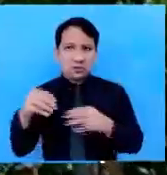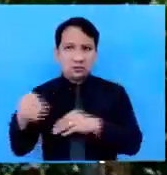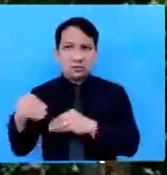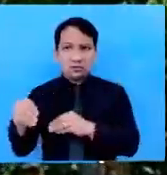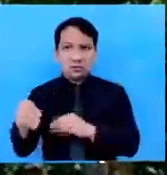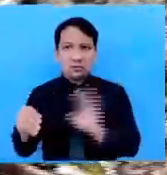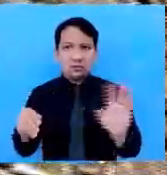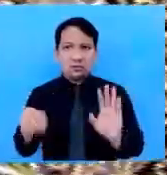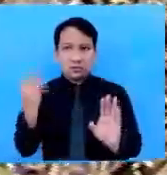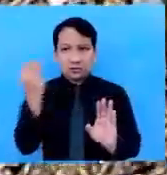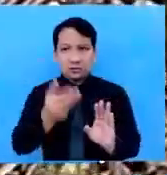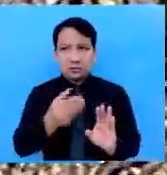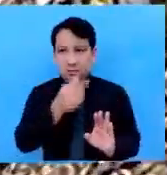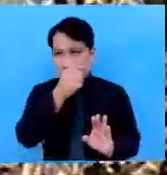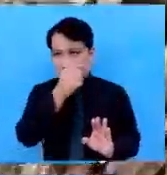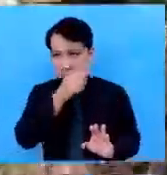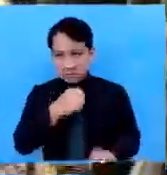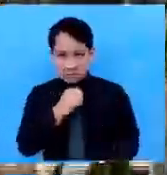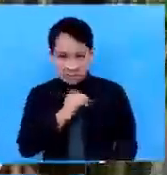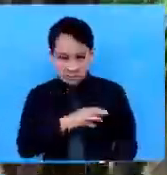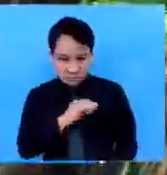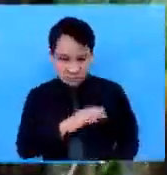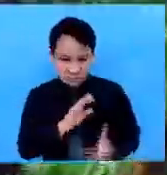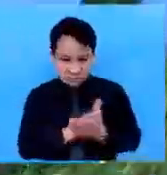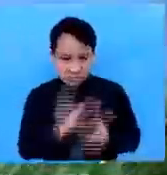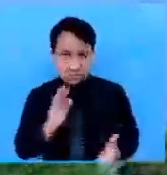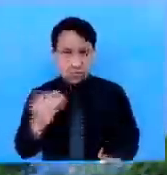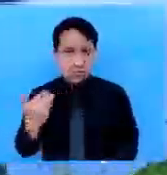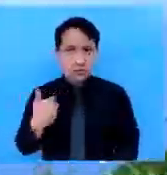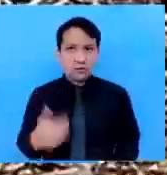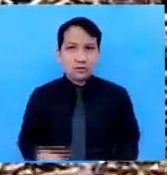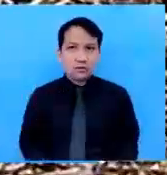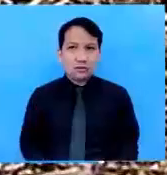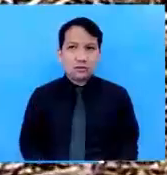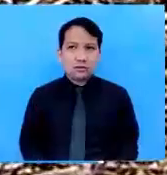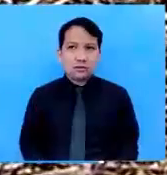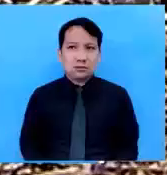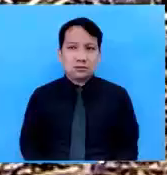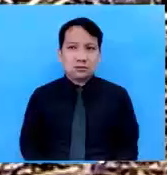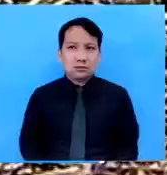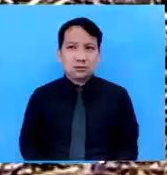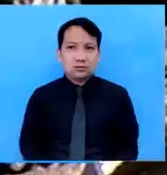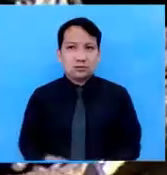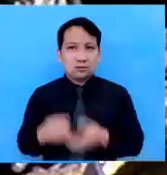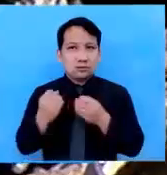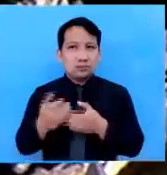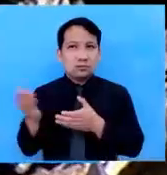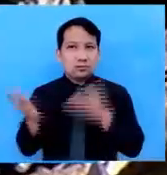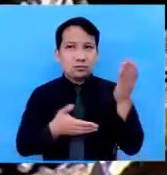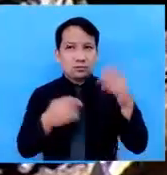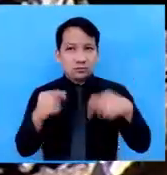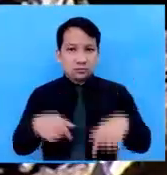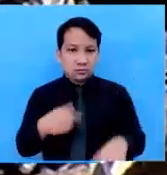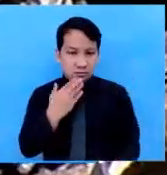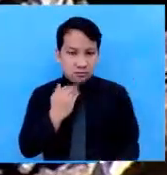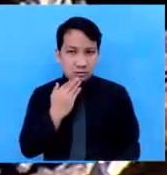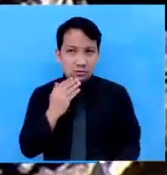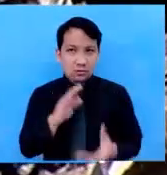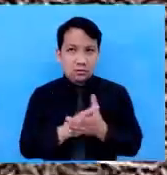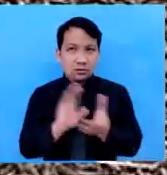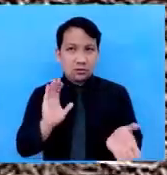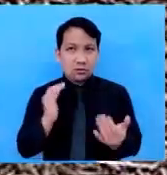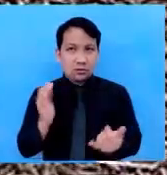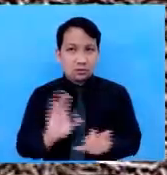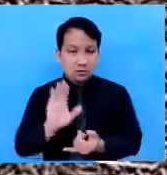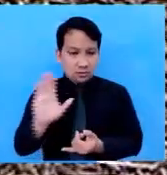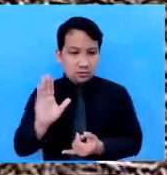daw kasi sila ang nakikinabang sa mahal na presyo. Kung sa supply lang, daming asukal dito. Nagmahal lang kasi ngayon ang